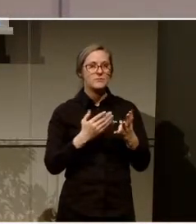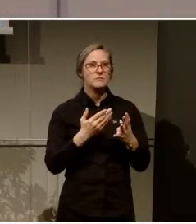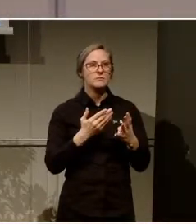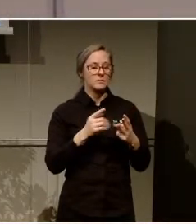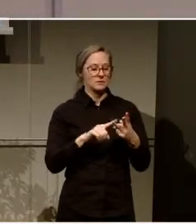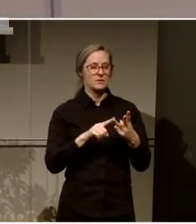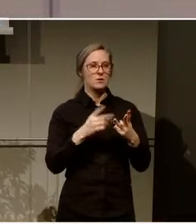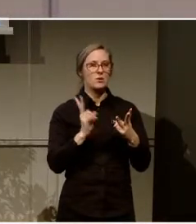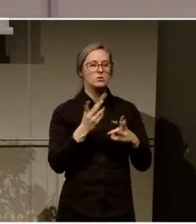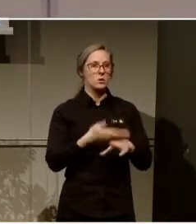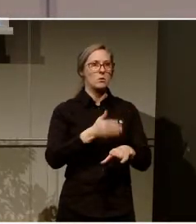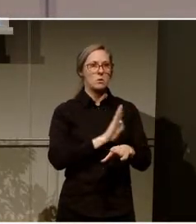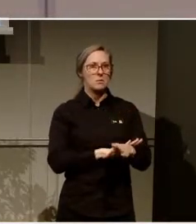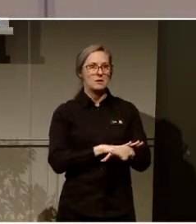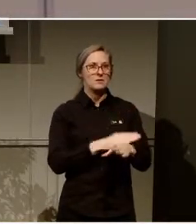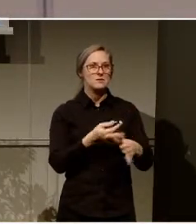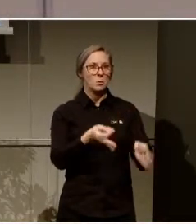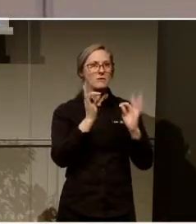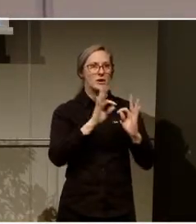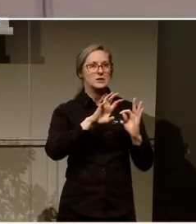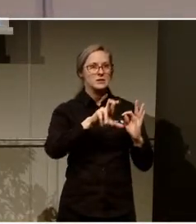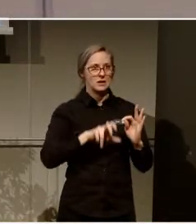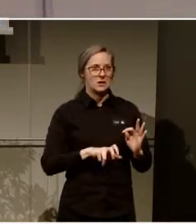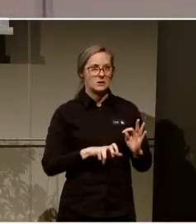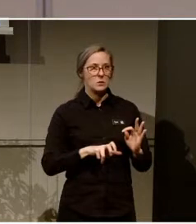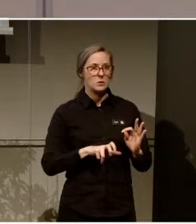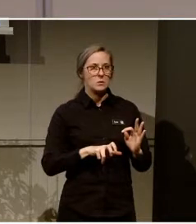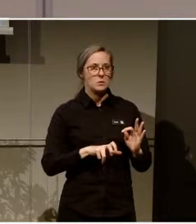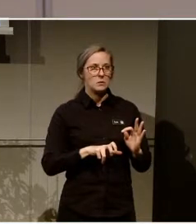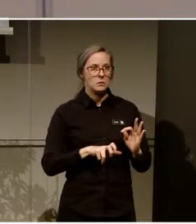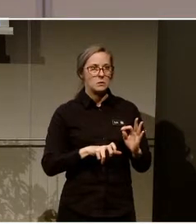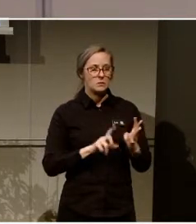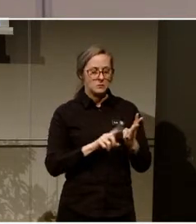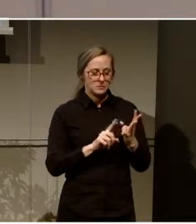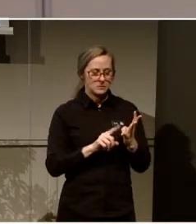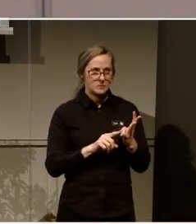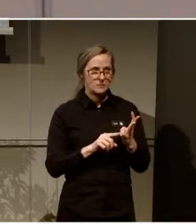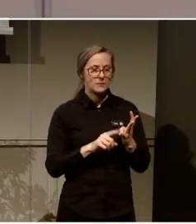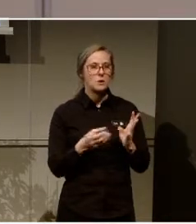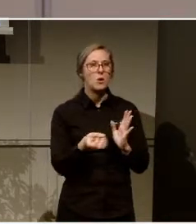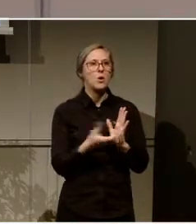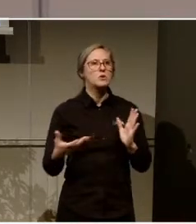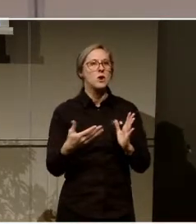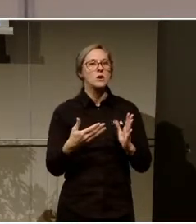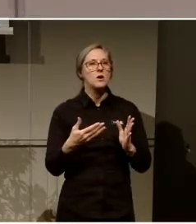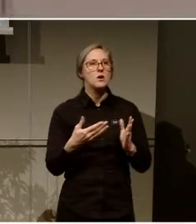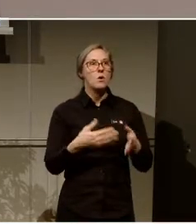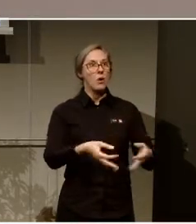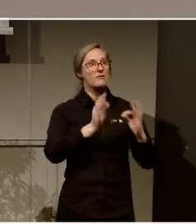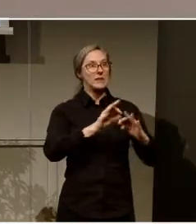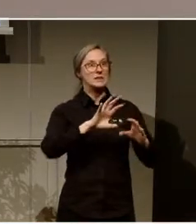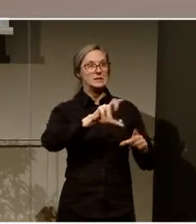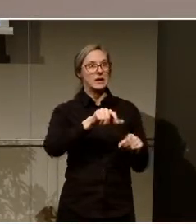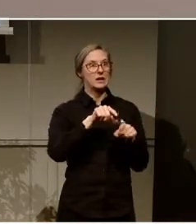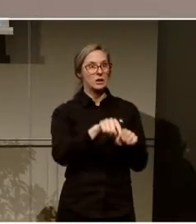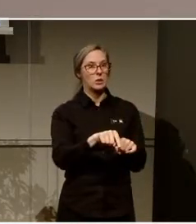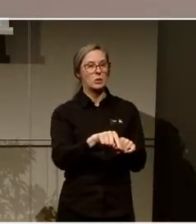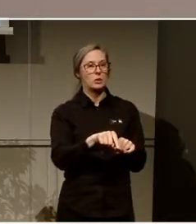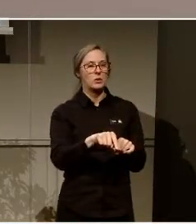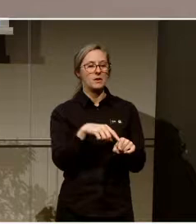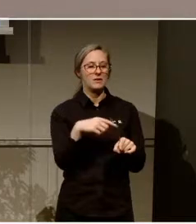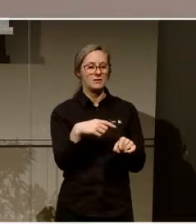kompetensen inom offentlig sektor lyfts specifikt. Eftersom offentlig sektor är